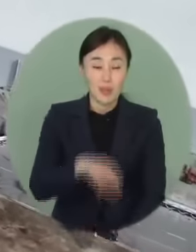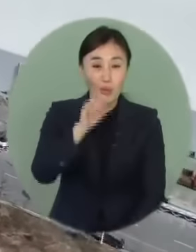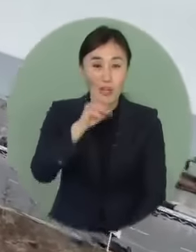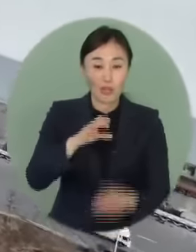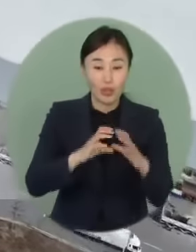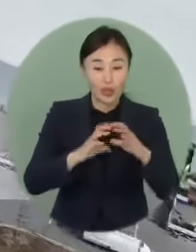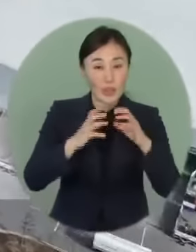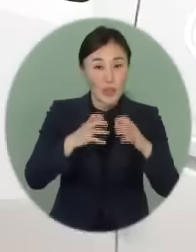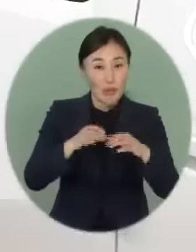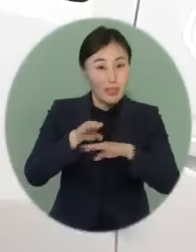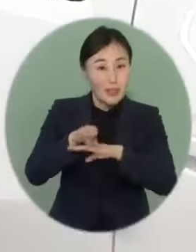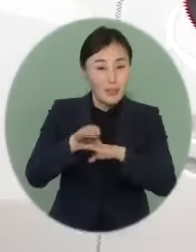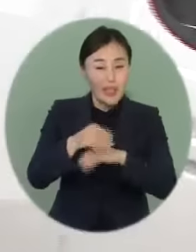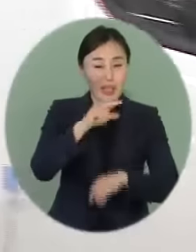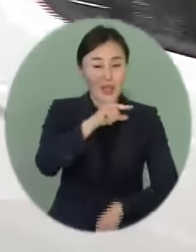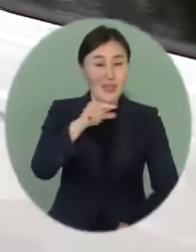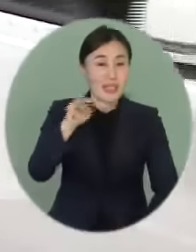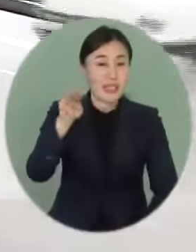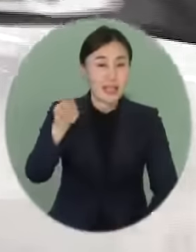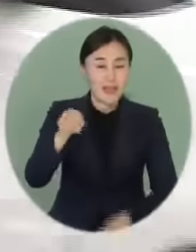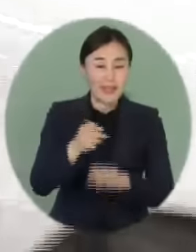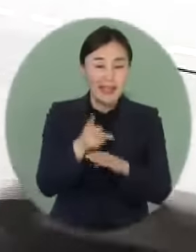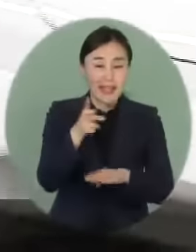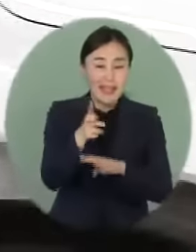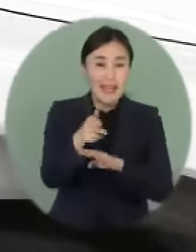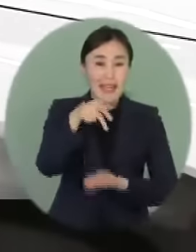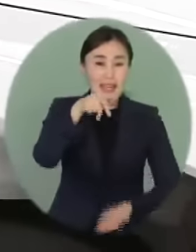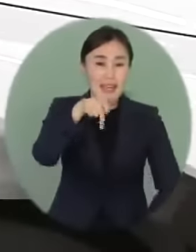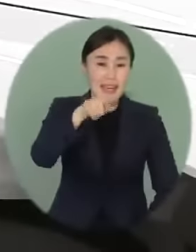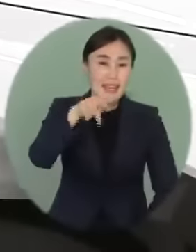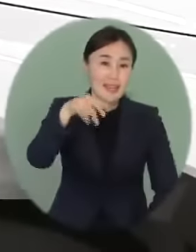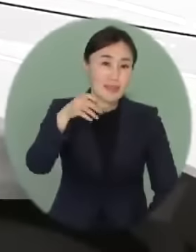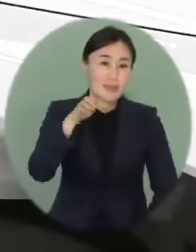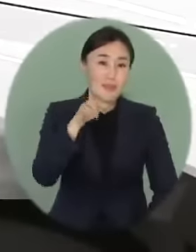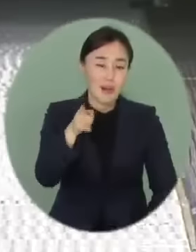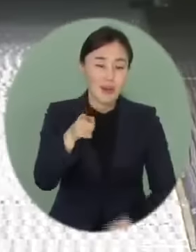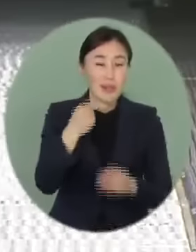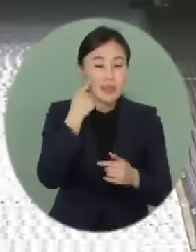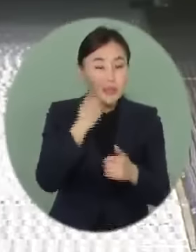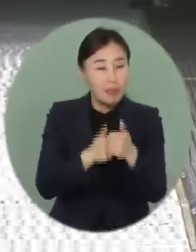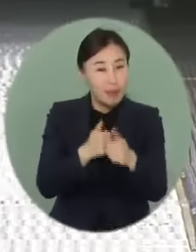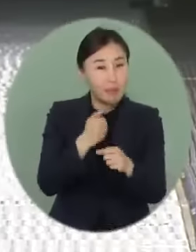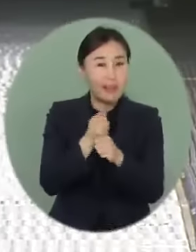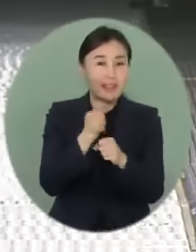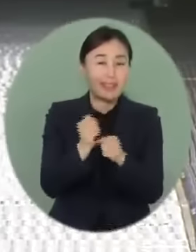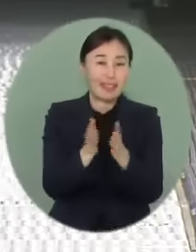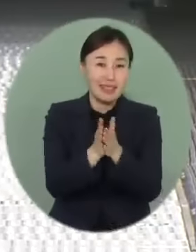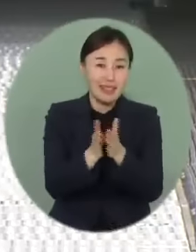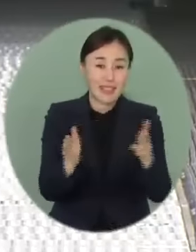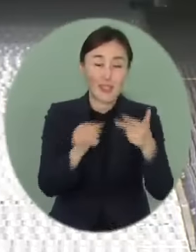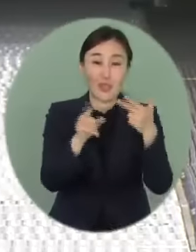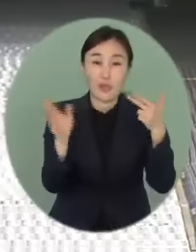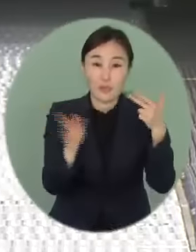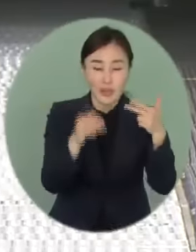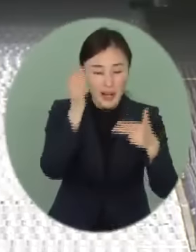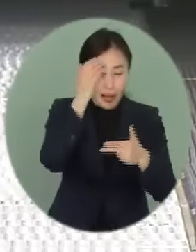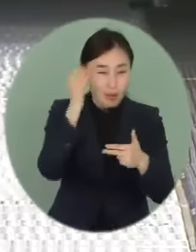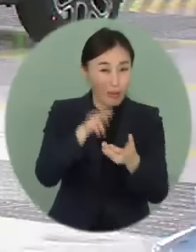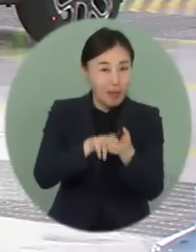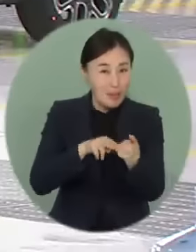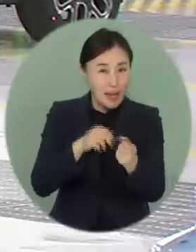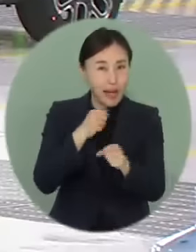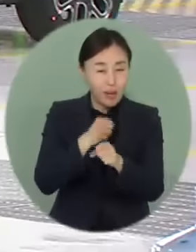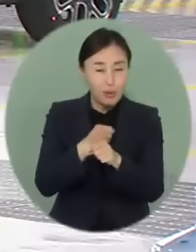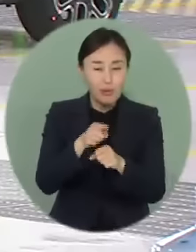광주 글로벌 모터스 GGM이 캐스퍼 전기차 시험 생산에 돌입했습니다. 오는 7월 국내 출시를 목표로 판매할